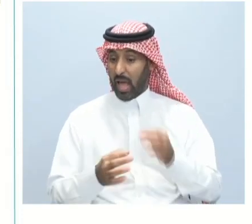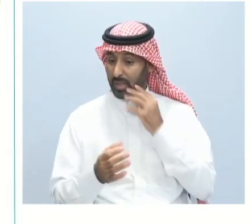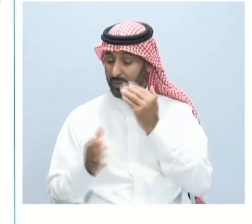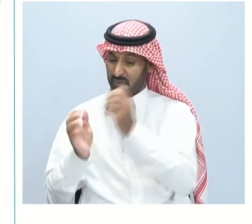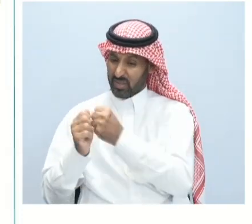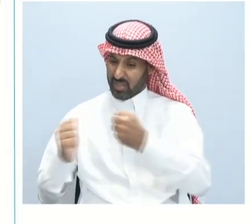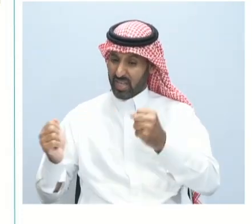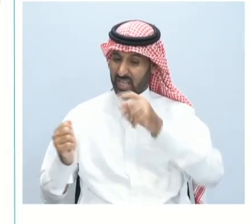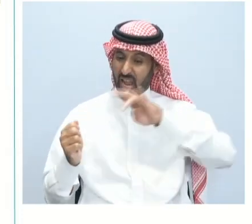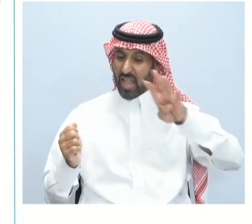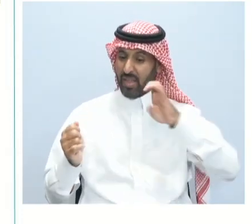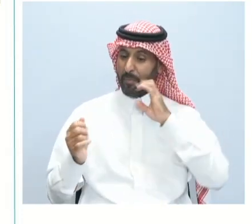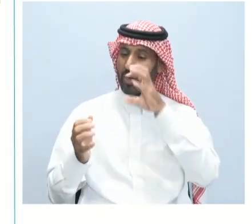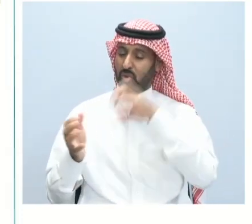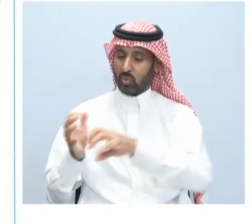في